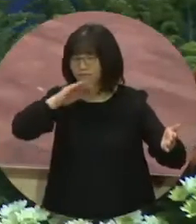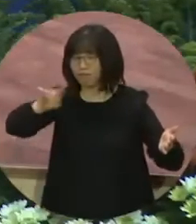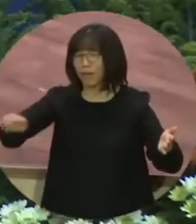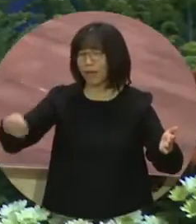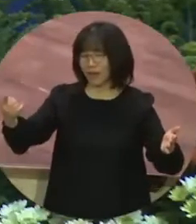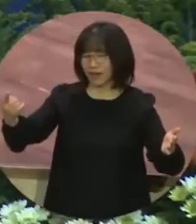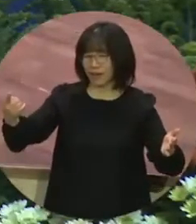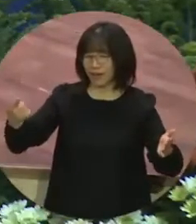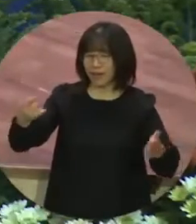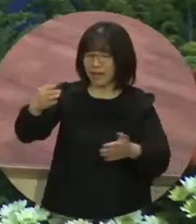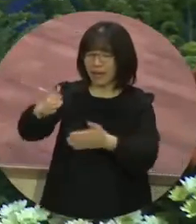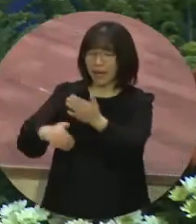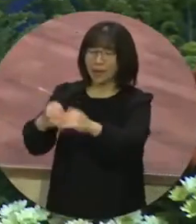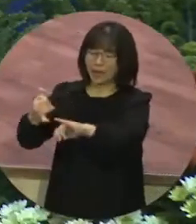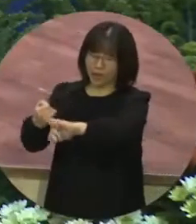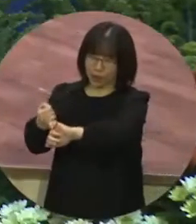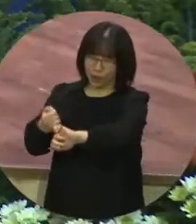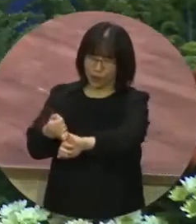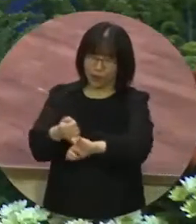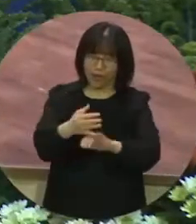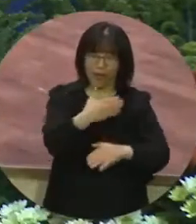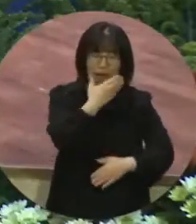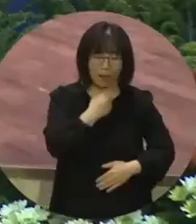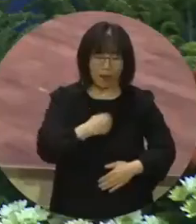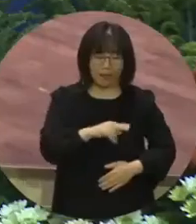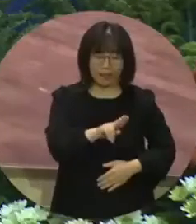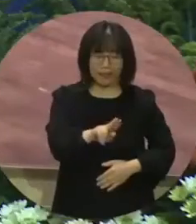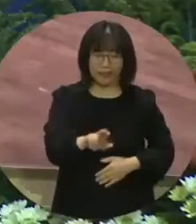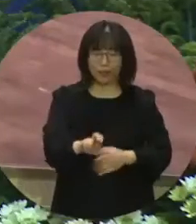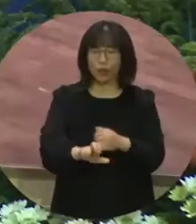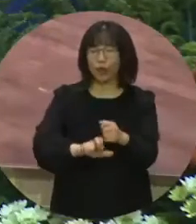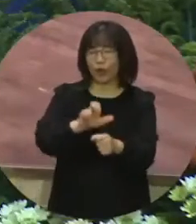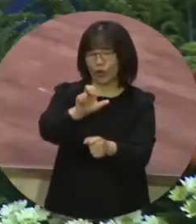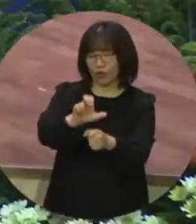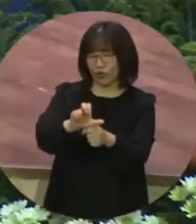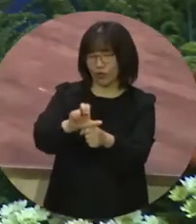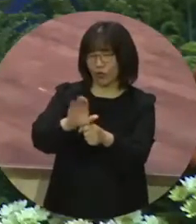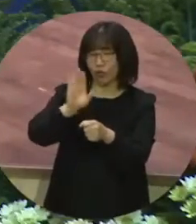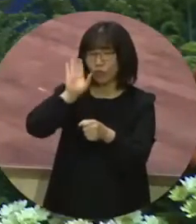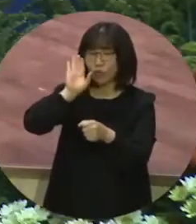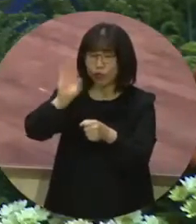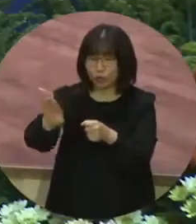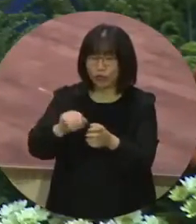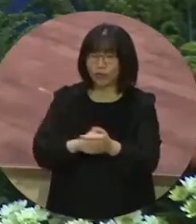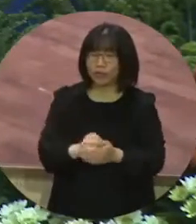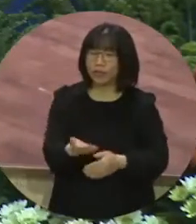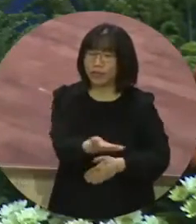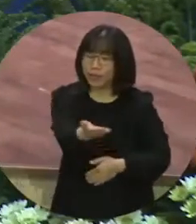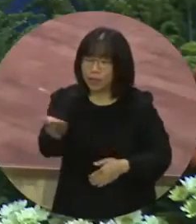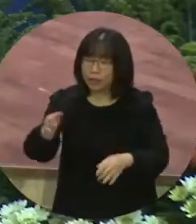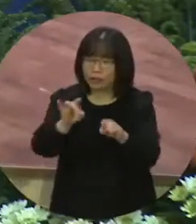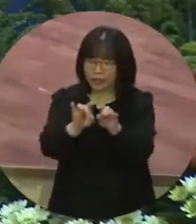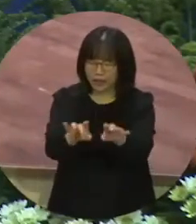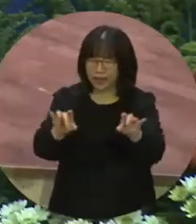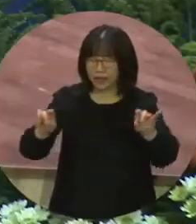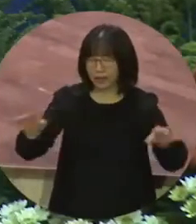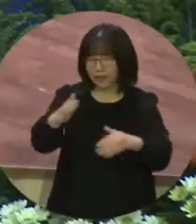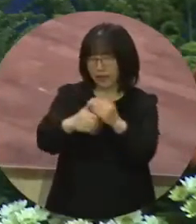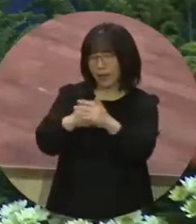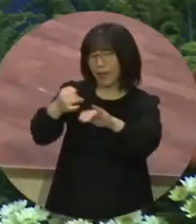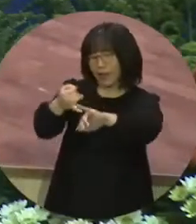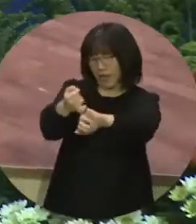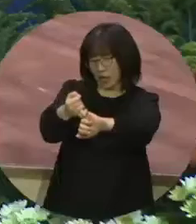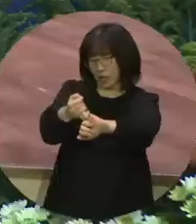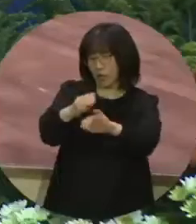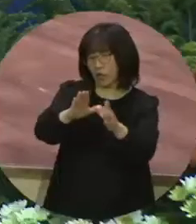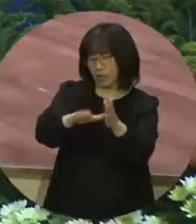시간표. 하나님 시간표는 아브라함에게 25년이었어요. 여러분 각자에게 다 시간표가 있어요.